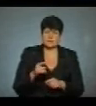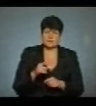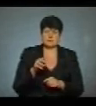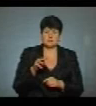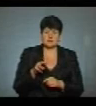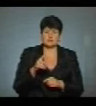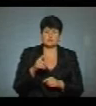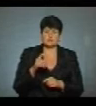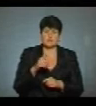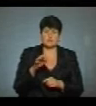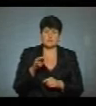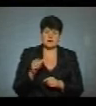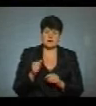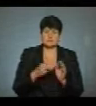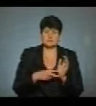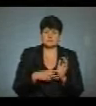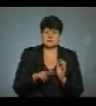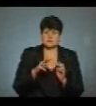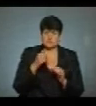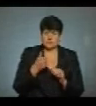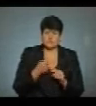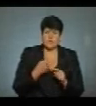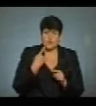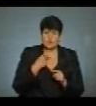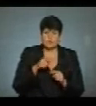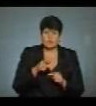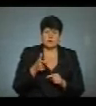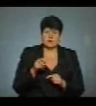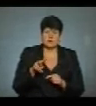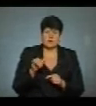Хомі 73, каже, в нього глаукома та катаракта.